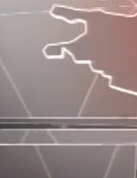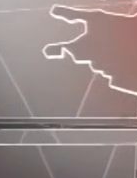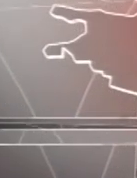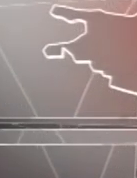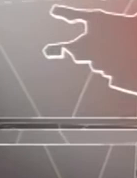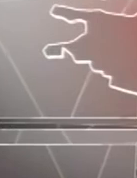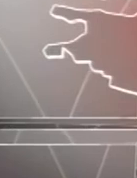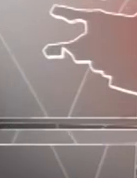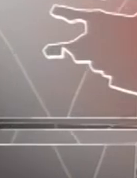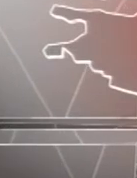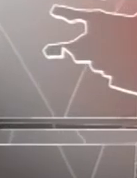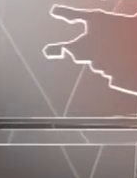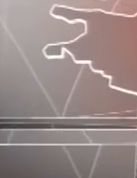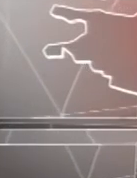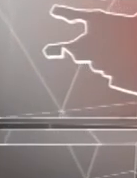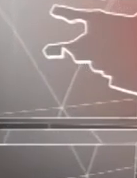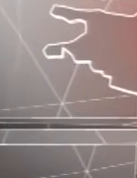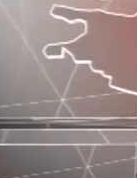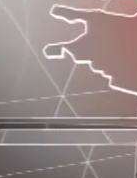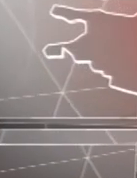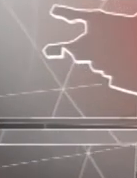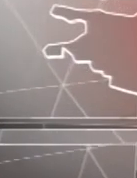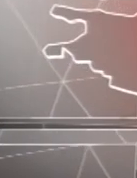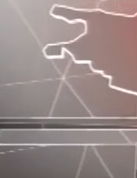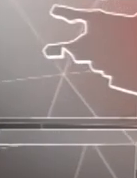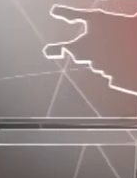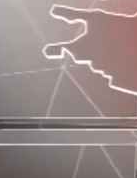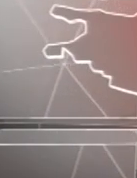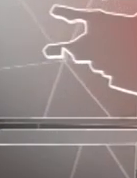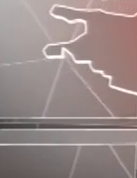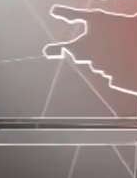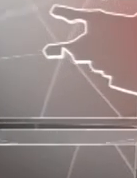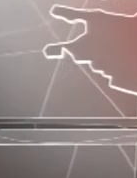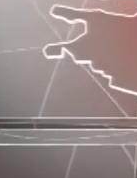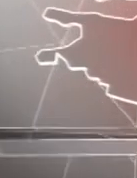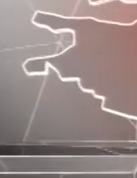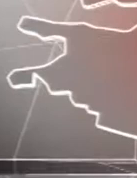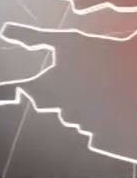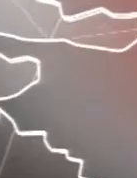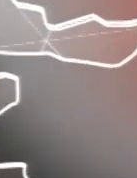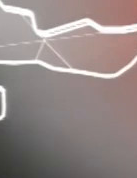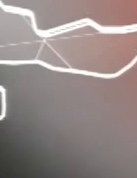по області вночі плюс 12, плюс 17. Вдень 28-33 градусів тепла. По